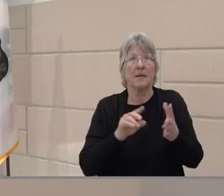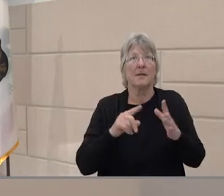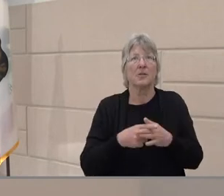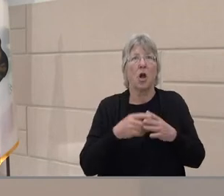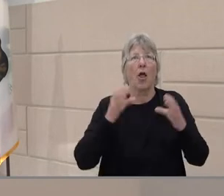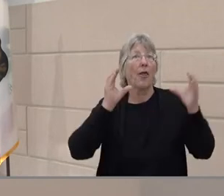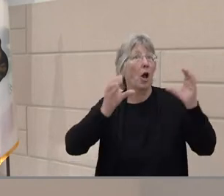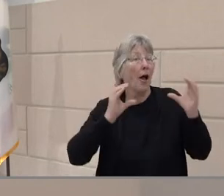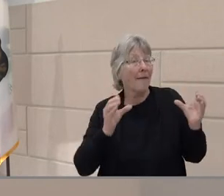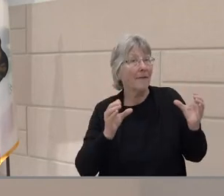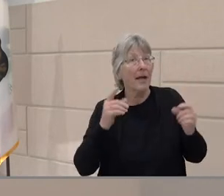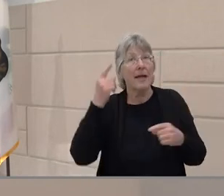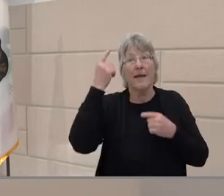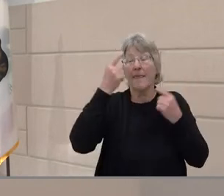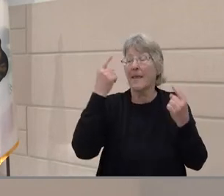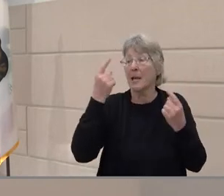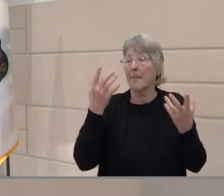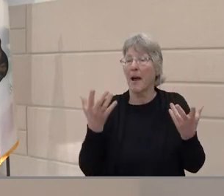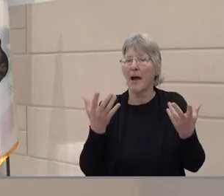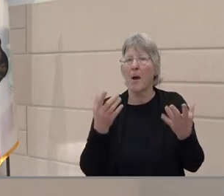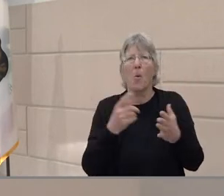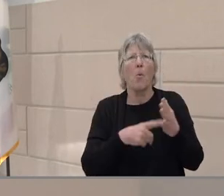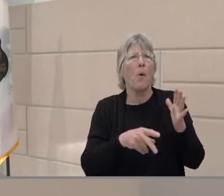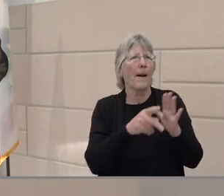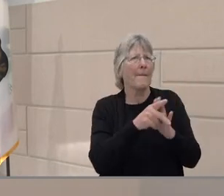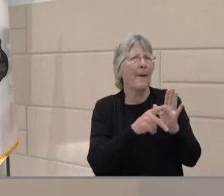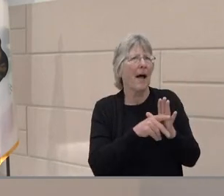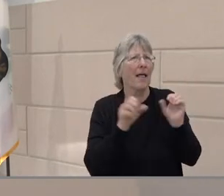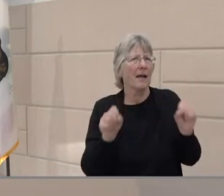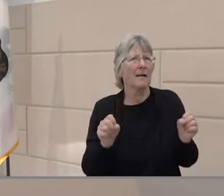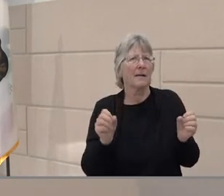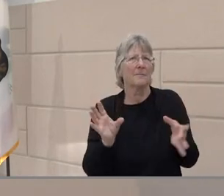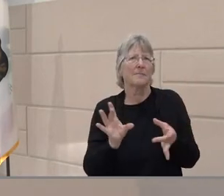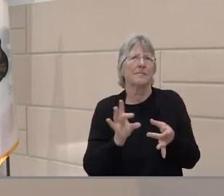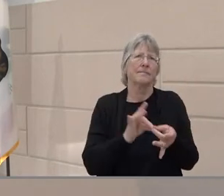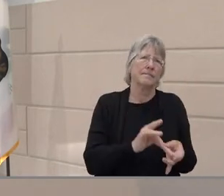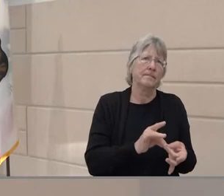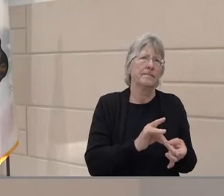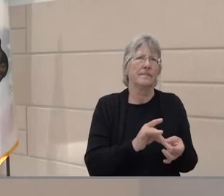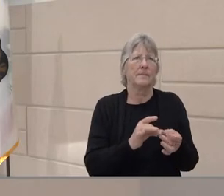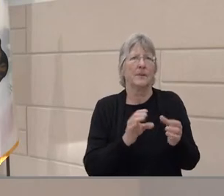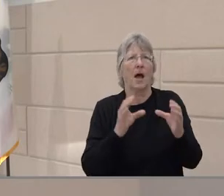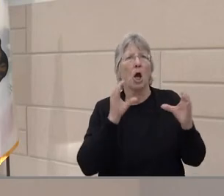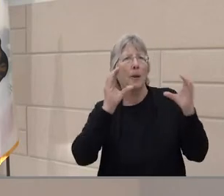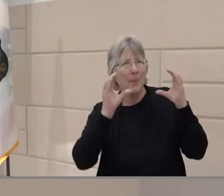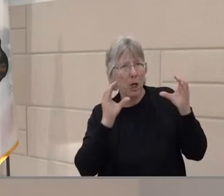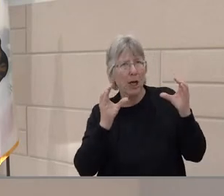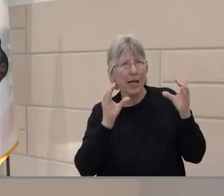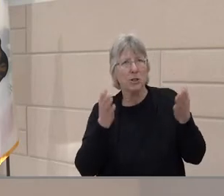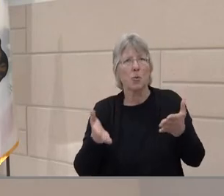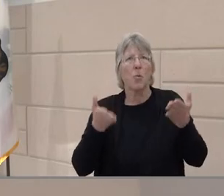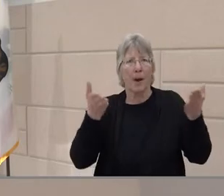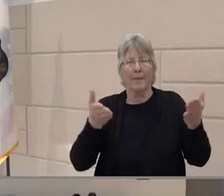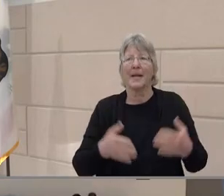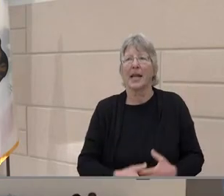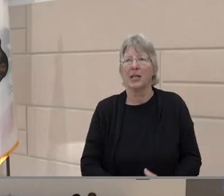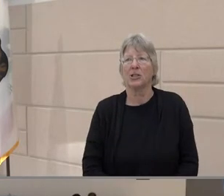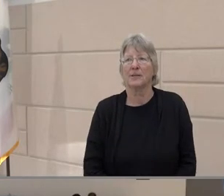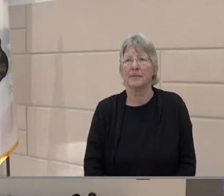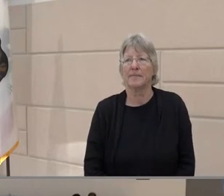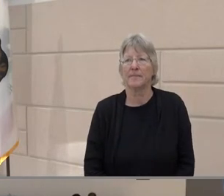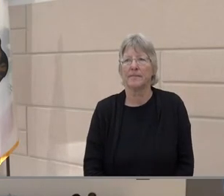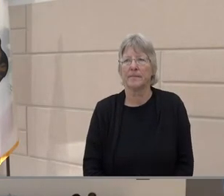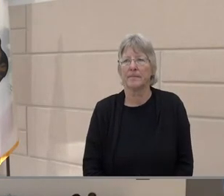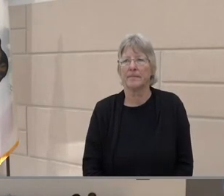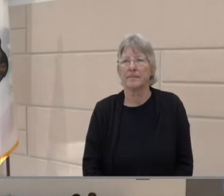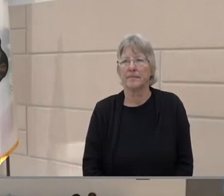ងអាចធ្វើបានគឺយើងគិតគូរមើលថាតើច្បាប់មួយណាដែលយើងប្រើសម្រាប់ស